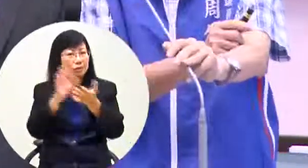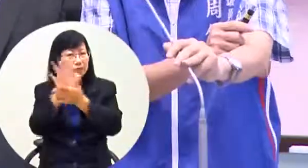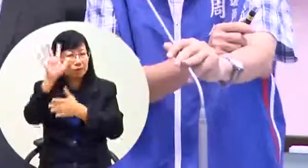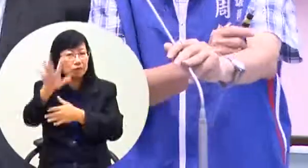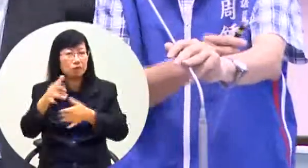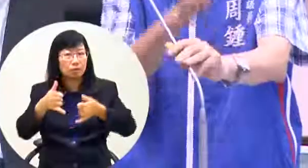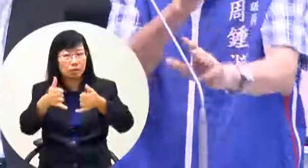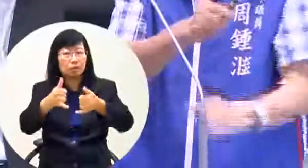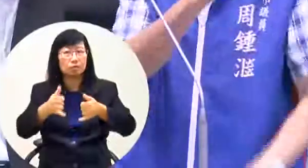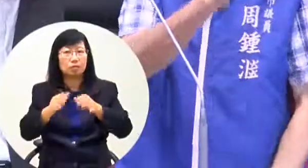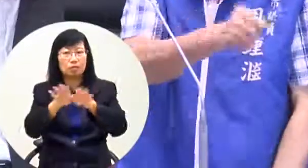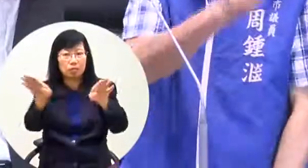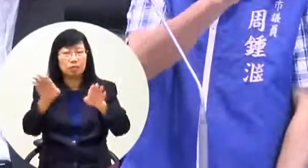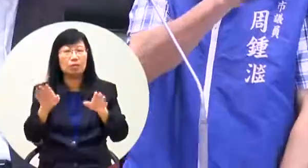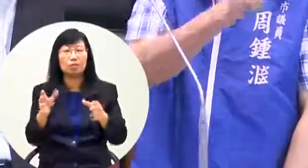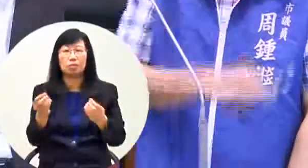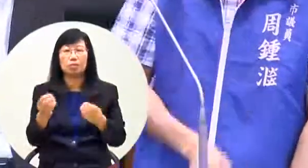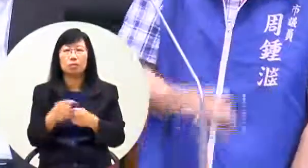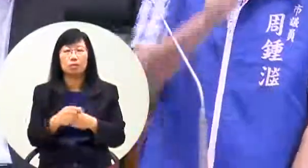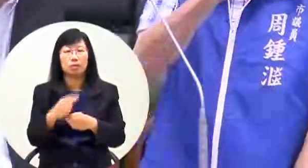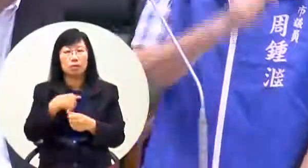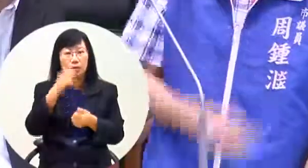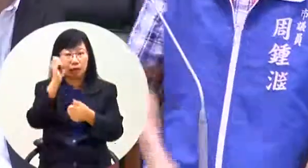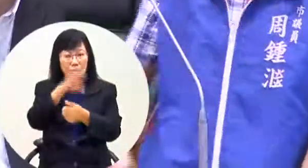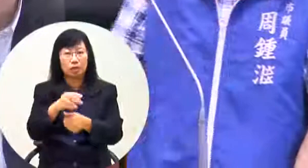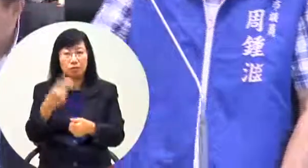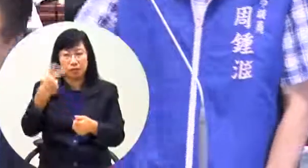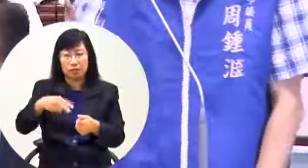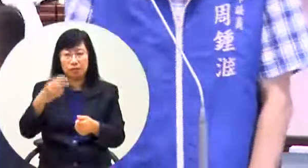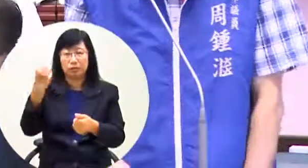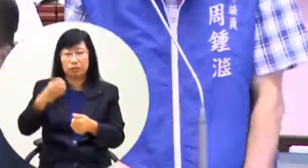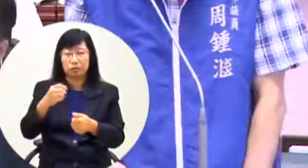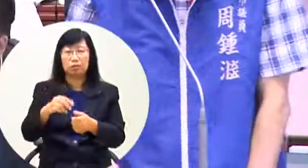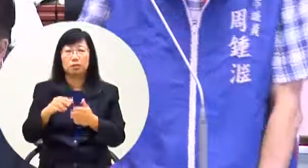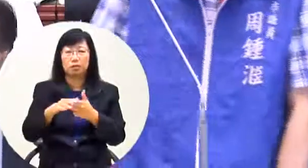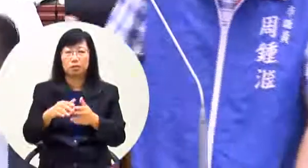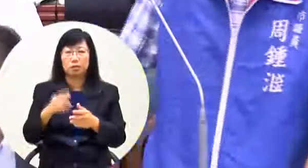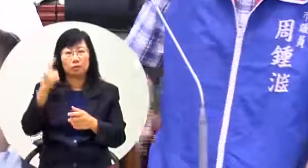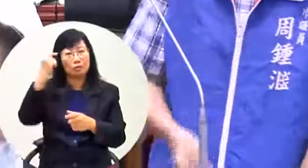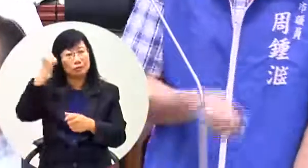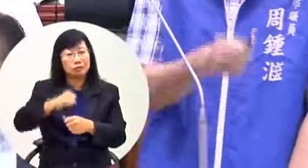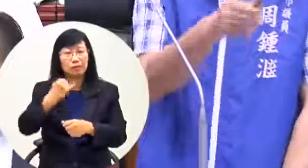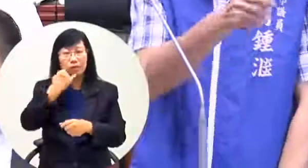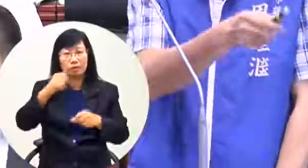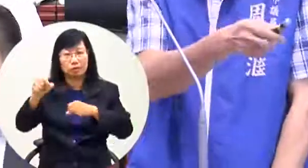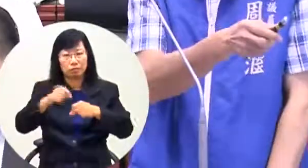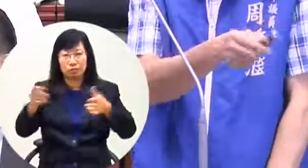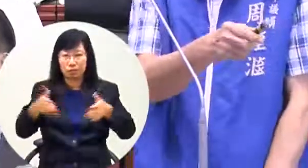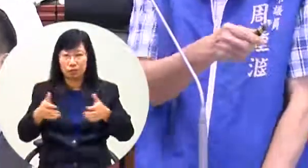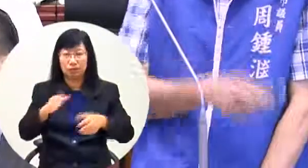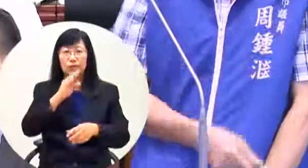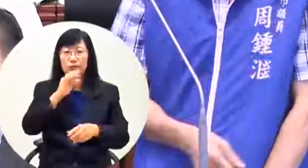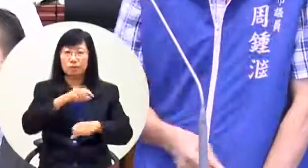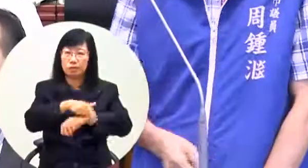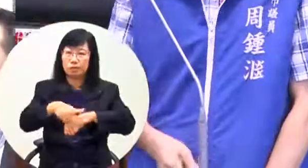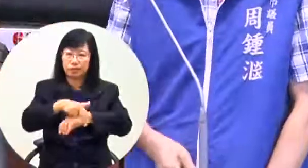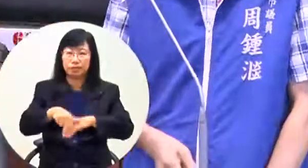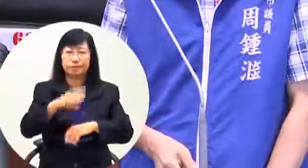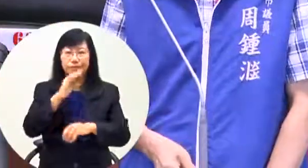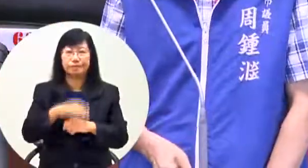评估，哦，这个应该早日来规划新建，哦，这许市长就麻烦你，